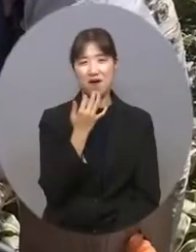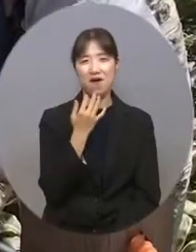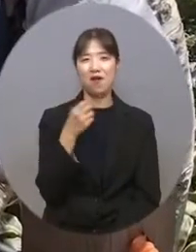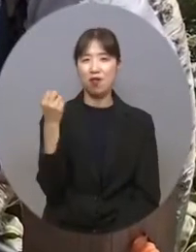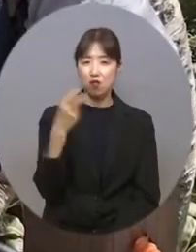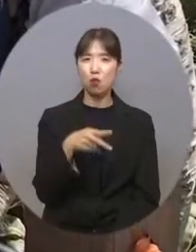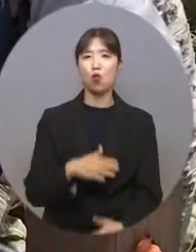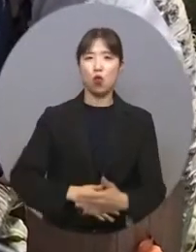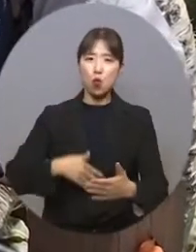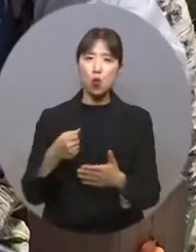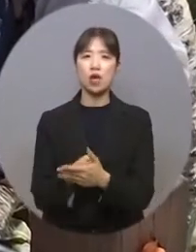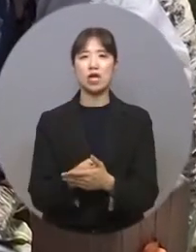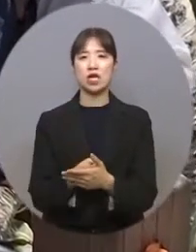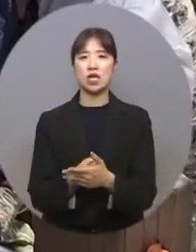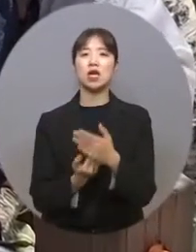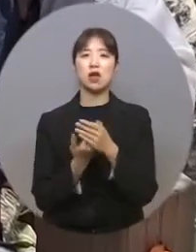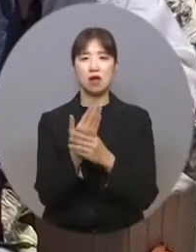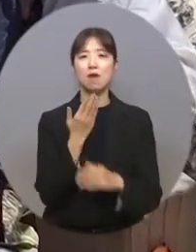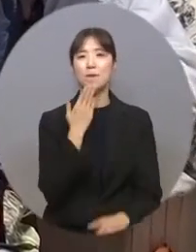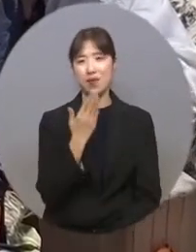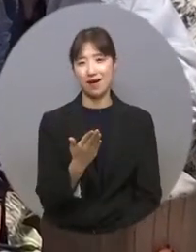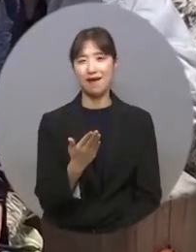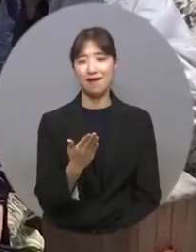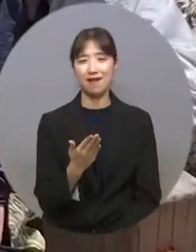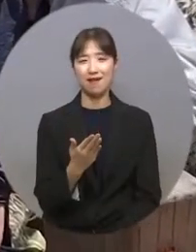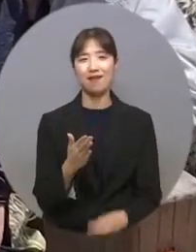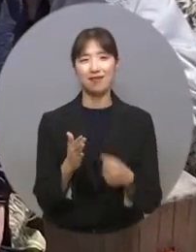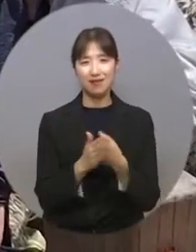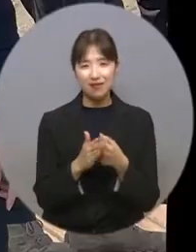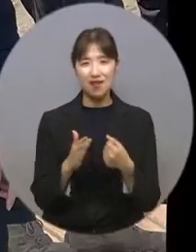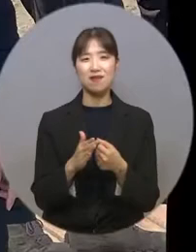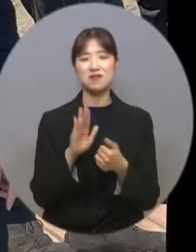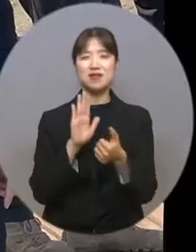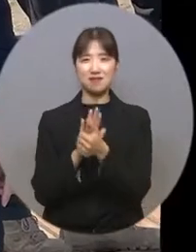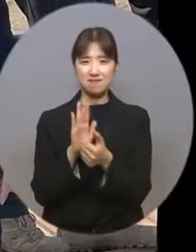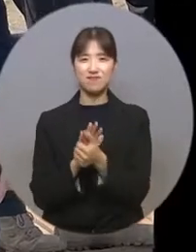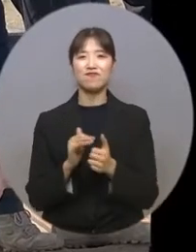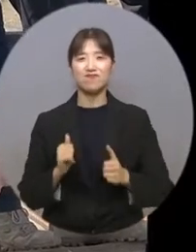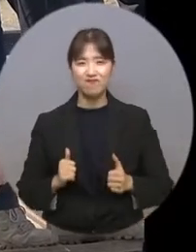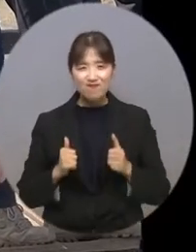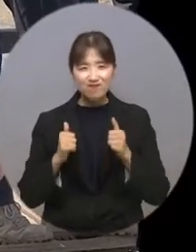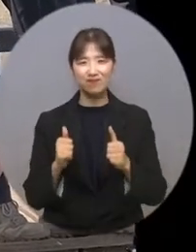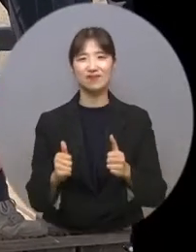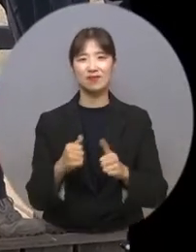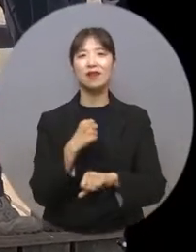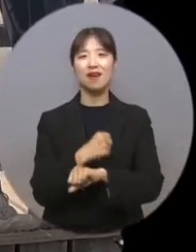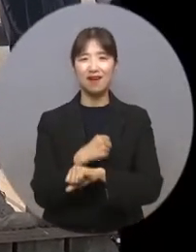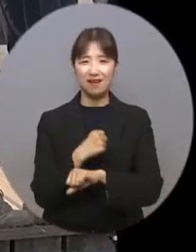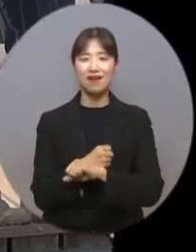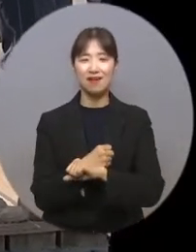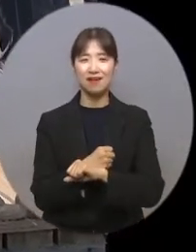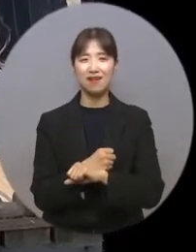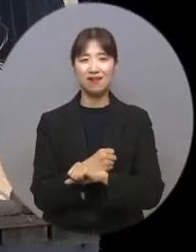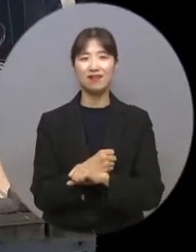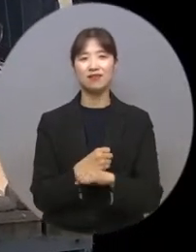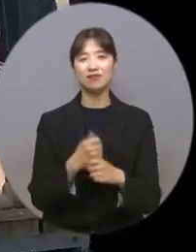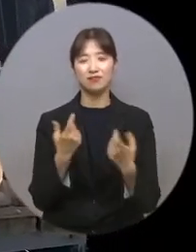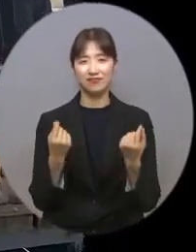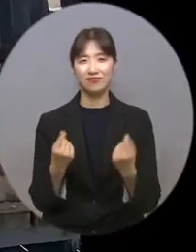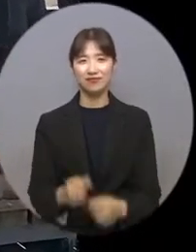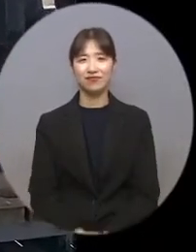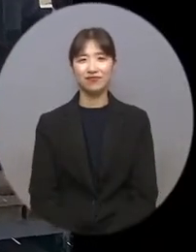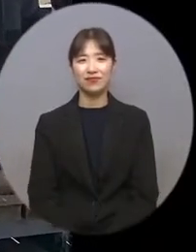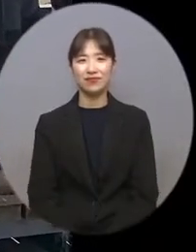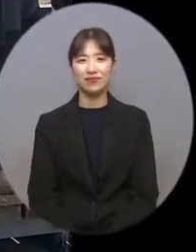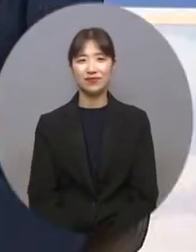그들의 어떤 용기를 줄 수 있는 부분들에서 저희가 적극적인 지원도 많은 부분들을 이렇게 지지를 해주고 있습니다.